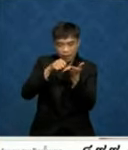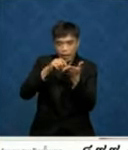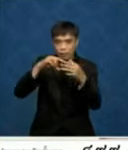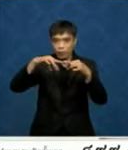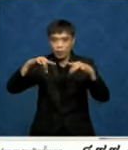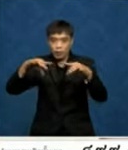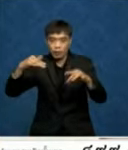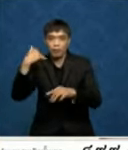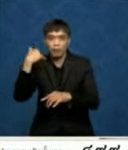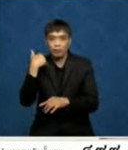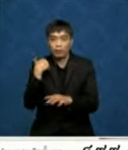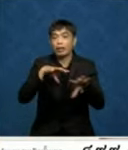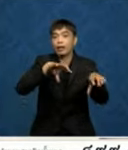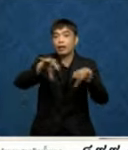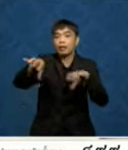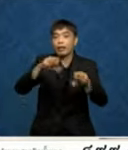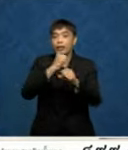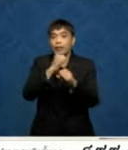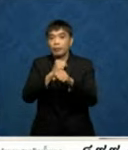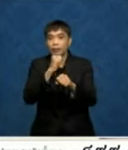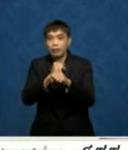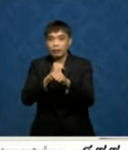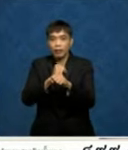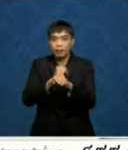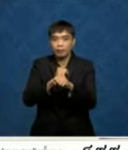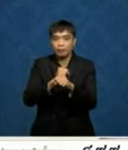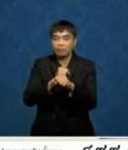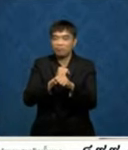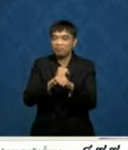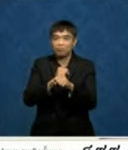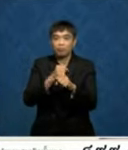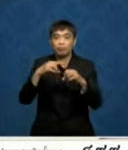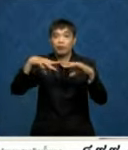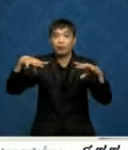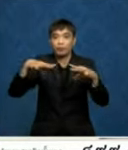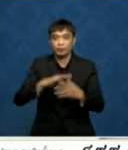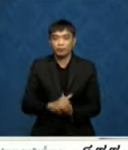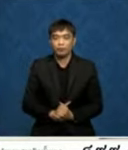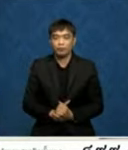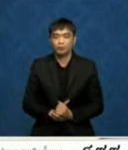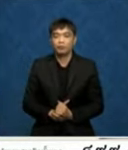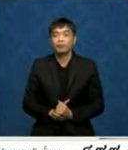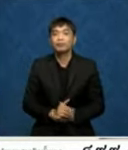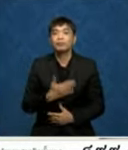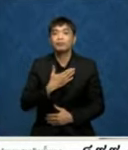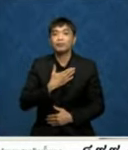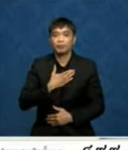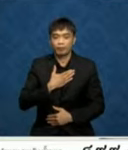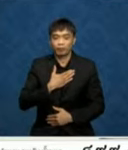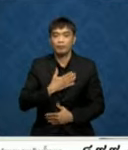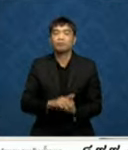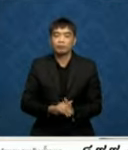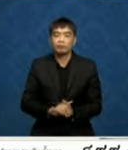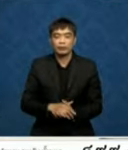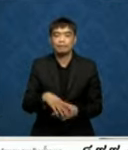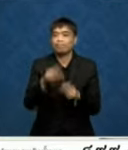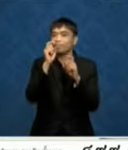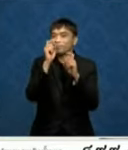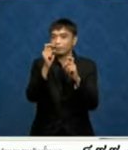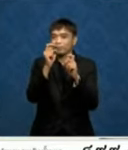ายเพื่อการบริหารหนี้ของภาครัฐต่ำกว่าความเป็นจริงตรงนี้ต้องบอกว่าเป็นอันตร